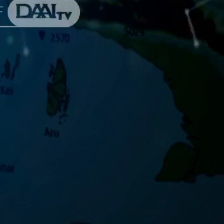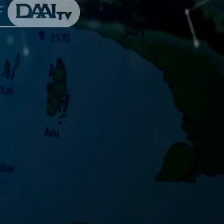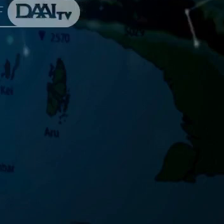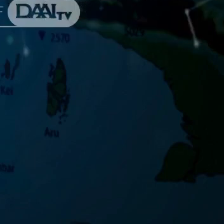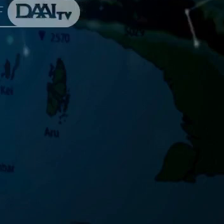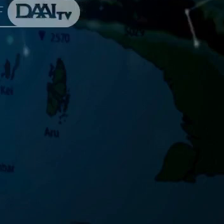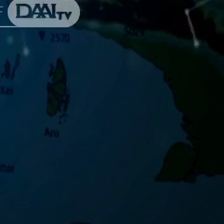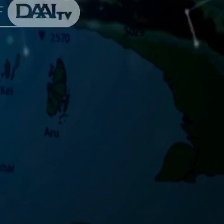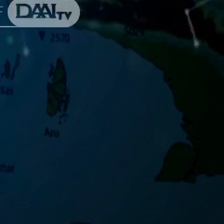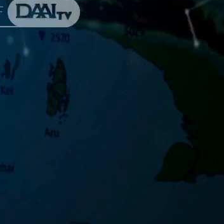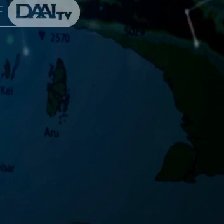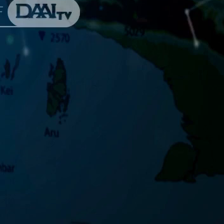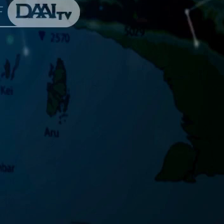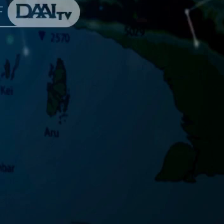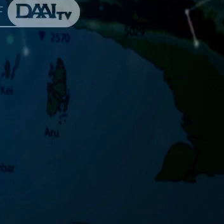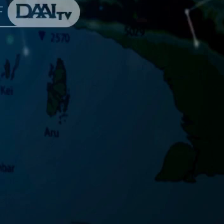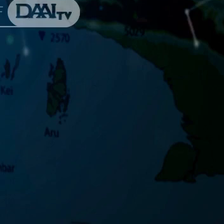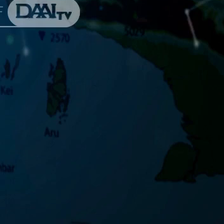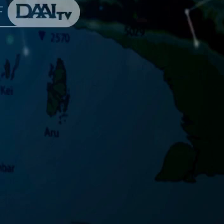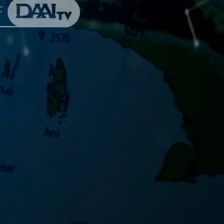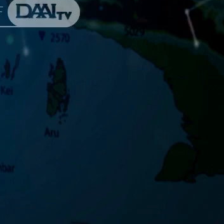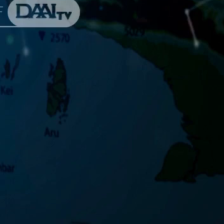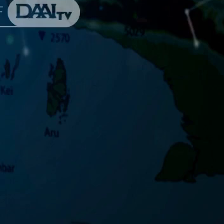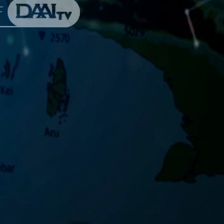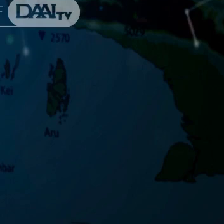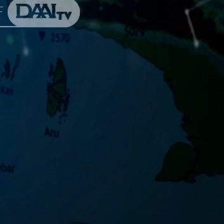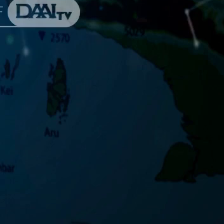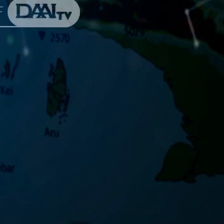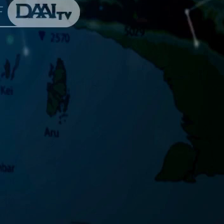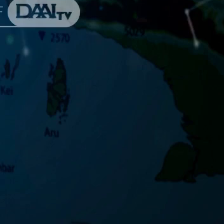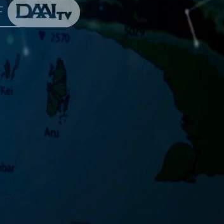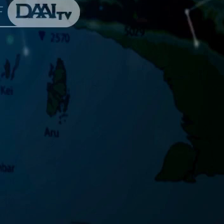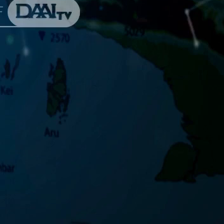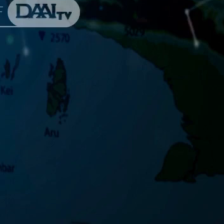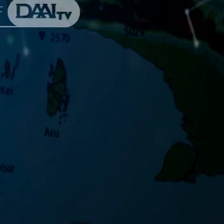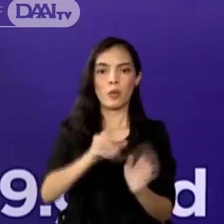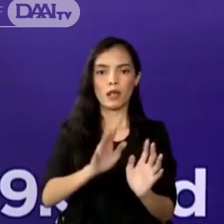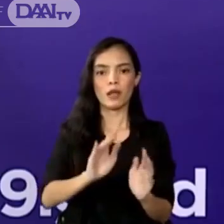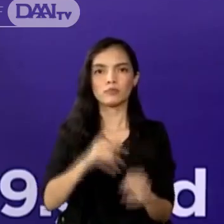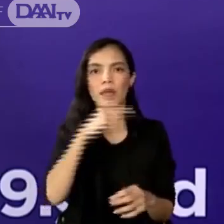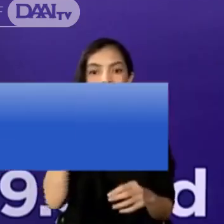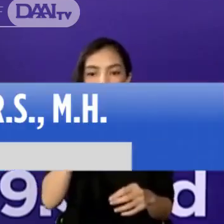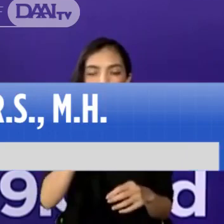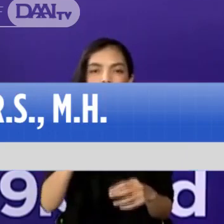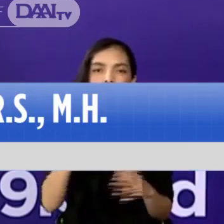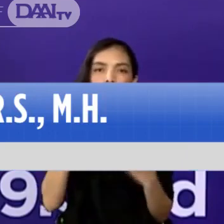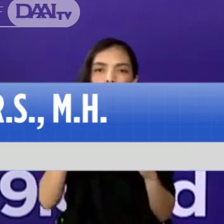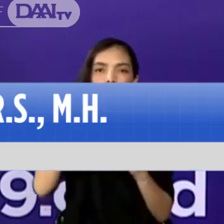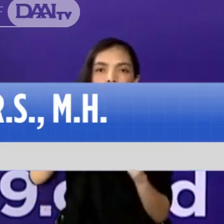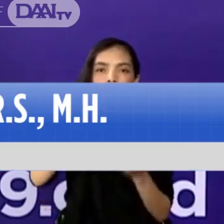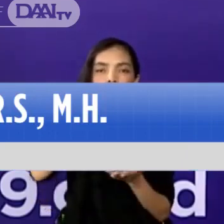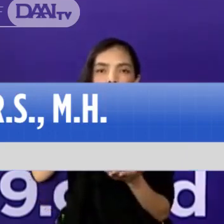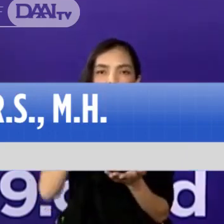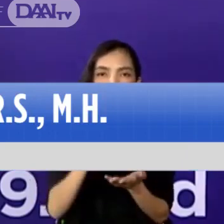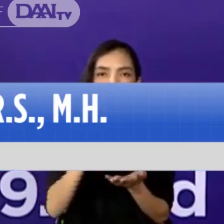itu, pasien untuk isolasi mandiri pun mengalami penurunan menjadi 23,4%. Di sisi lain, kita